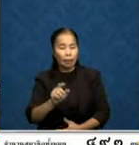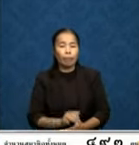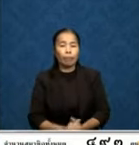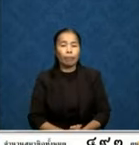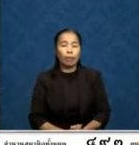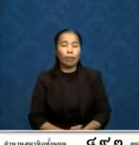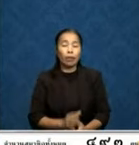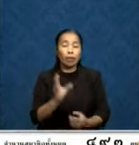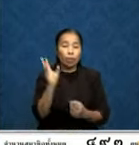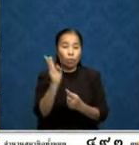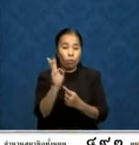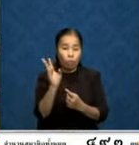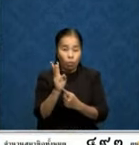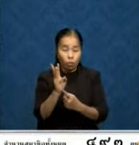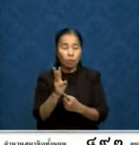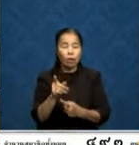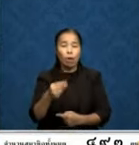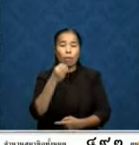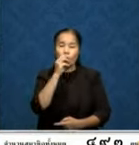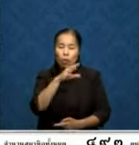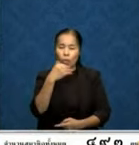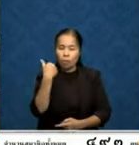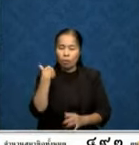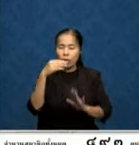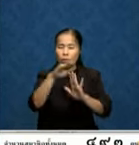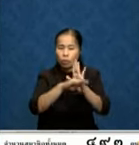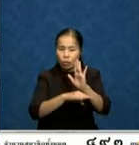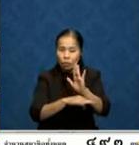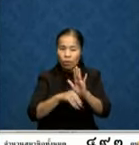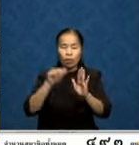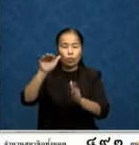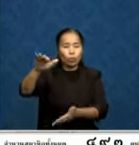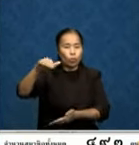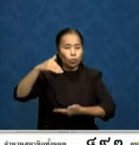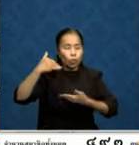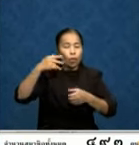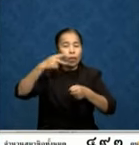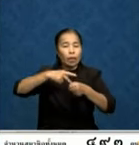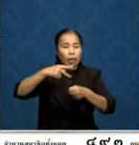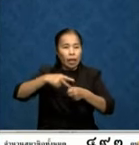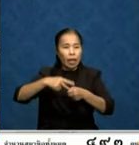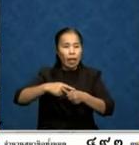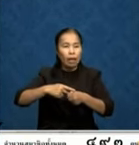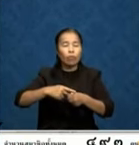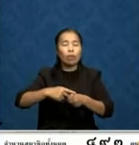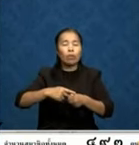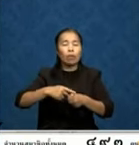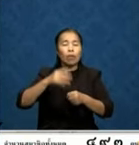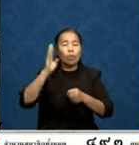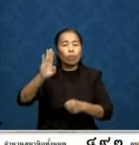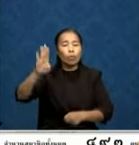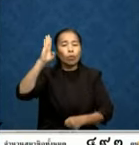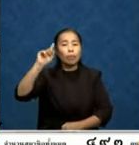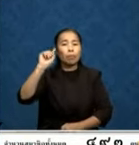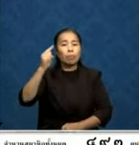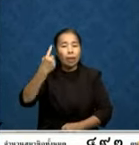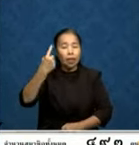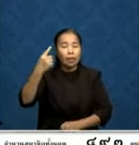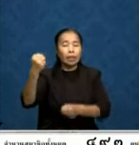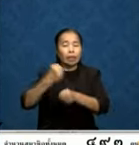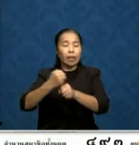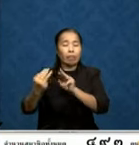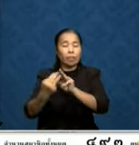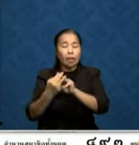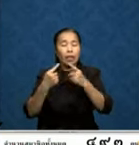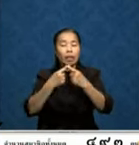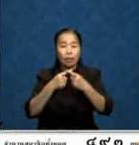ท่านเปิดนโยบายให้มีการนำเข้าก๊าซ LNG ก็คือชิปเปอร์รายใหม่นะครับแต่ในการเ